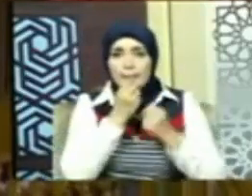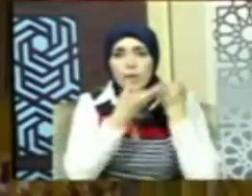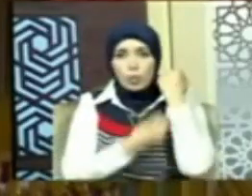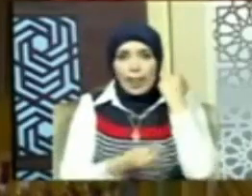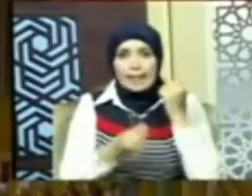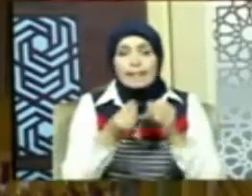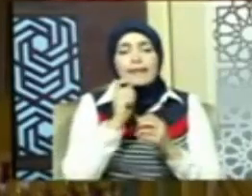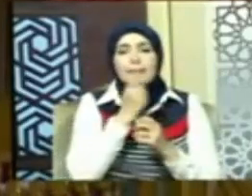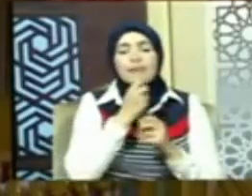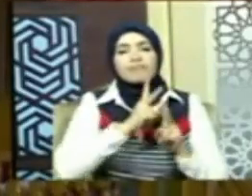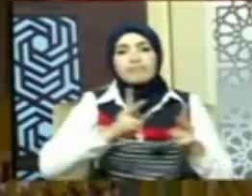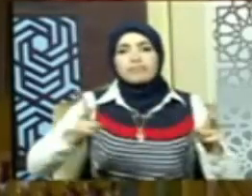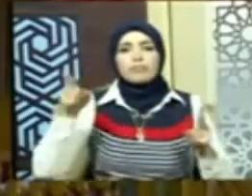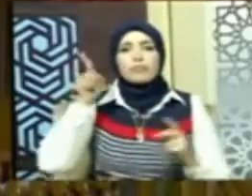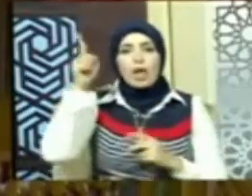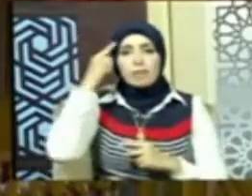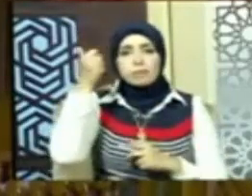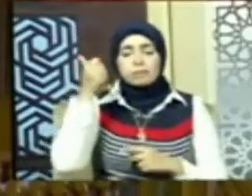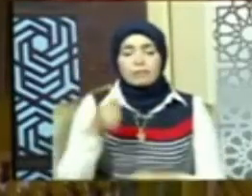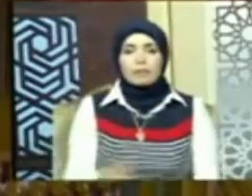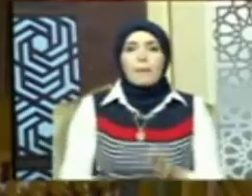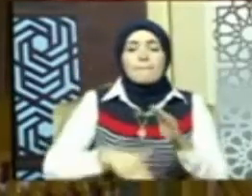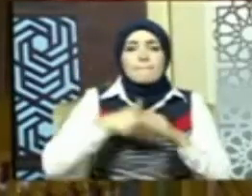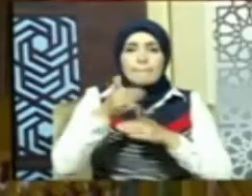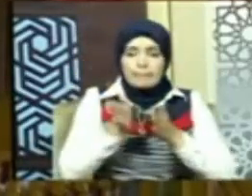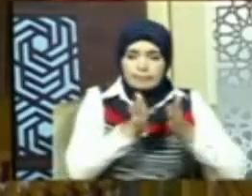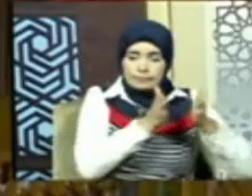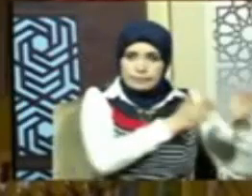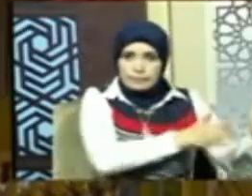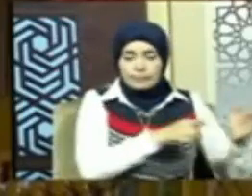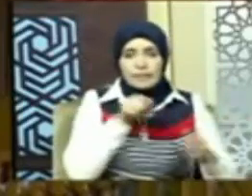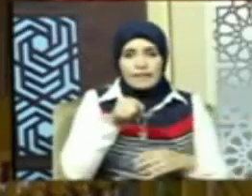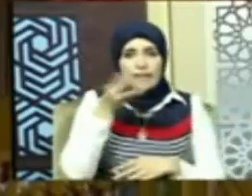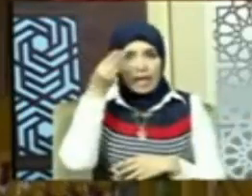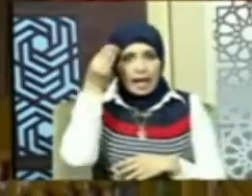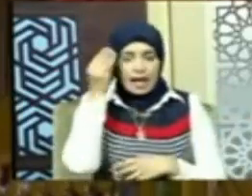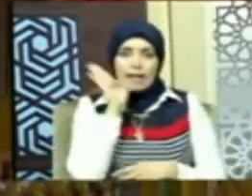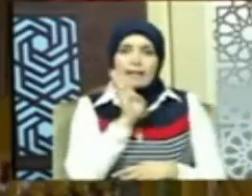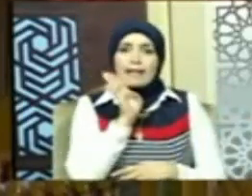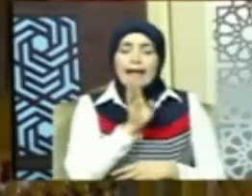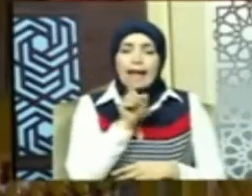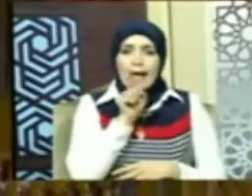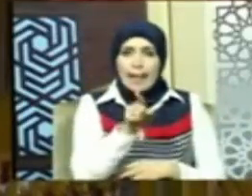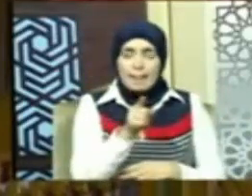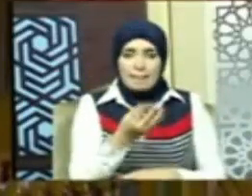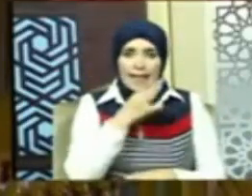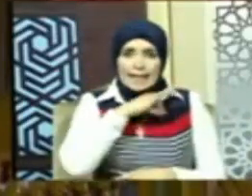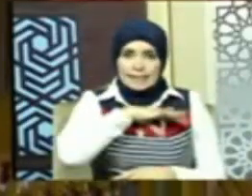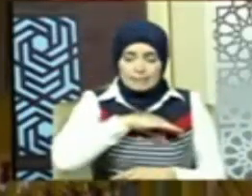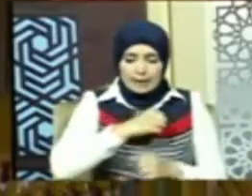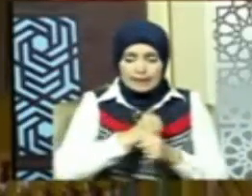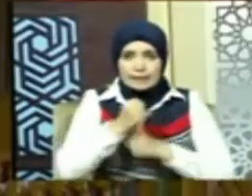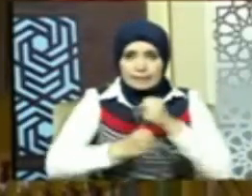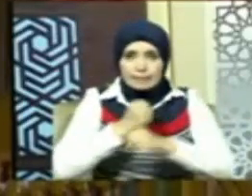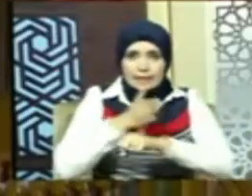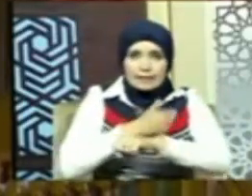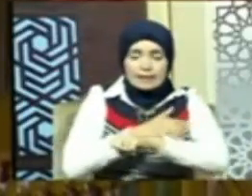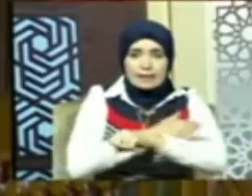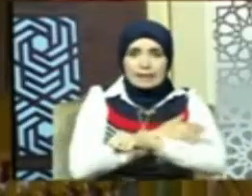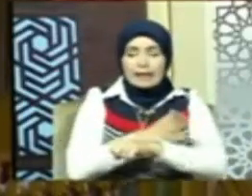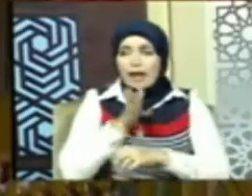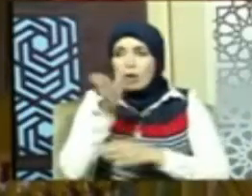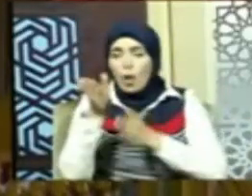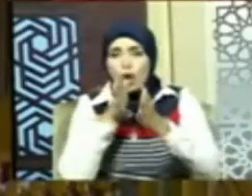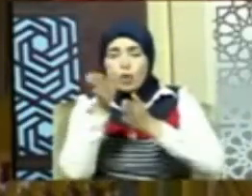نوعان: علم كسبي يأتي بالجد والاجتهاد. أخي لن تنال